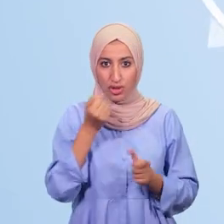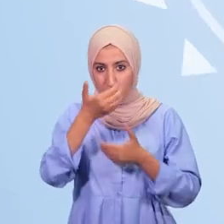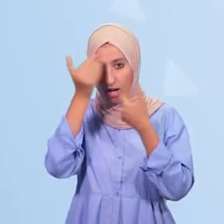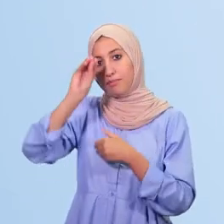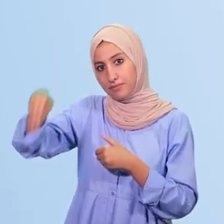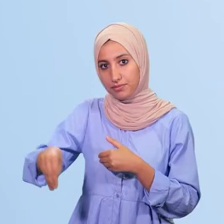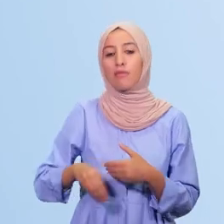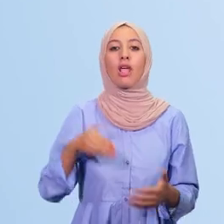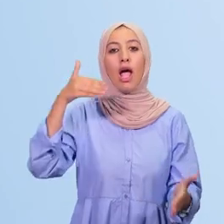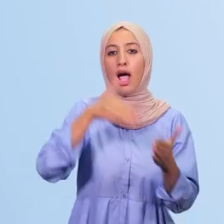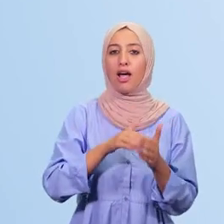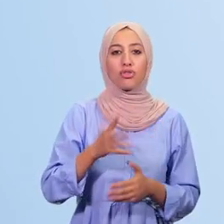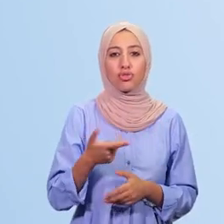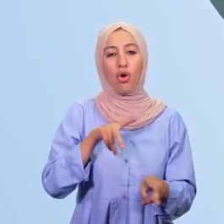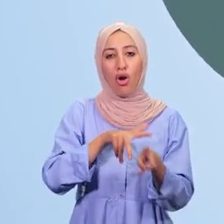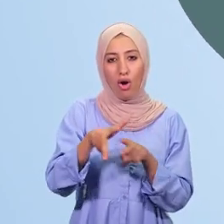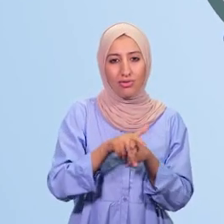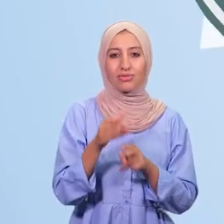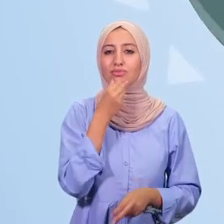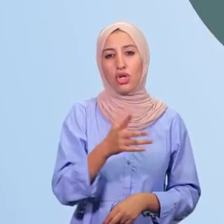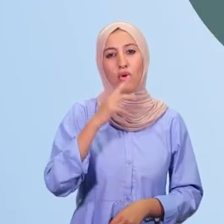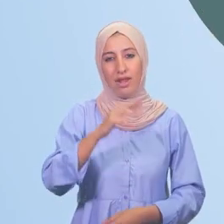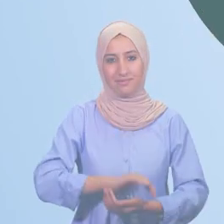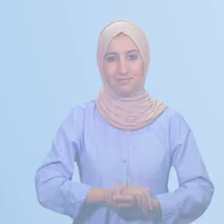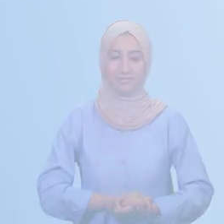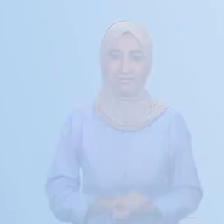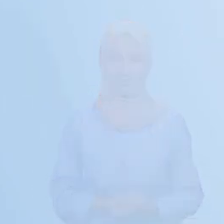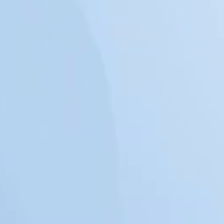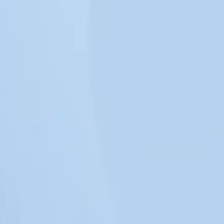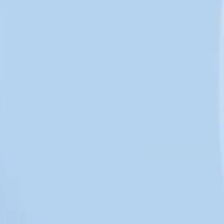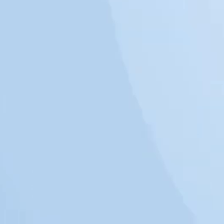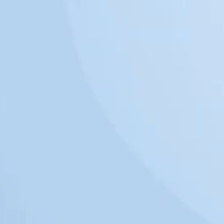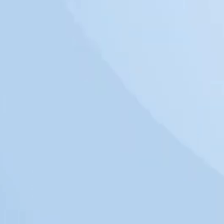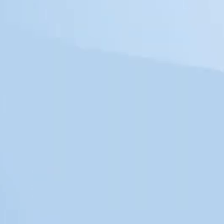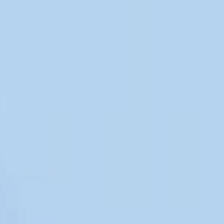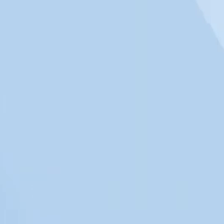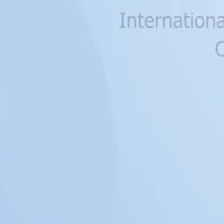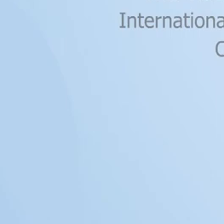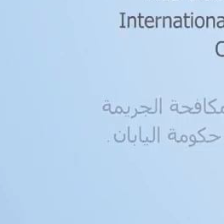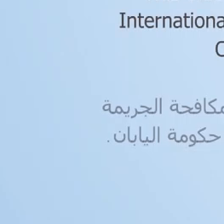صفوفها، نشر خطاب الكراهية والتحريض على العنف.